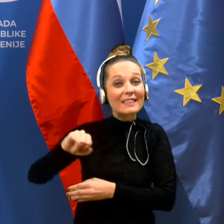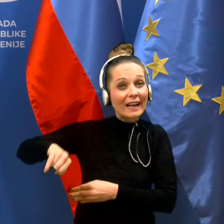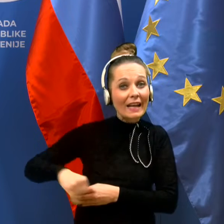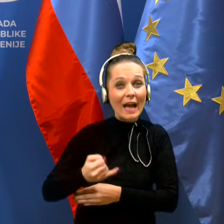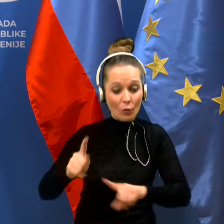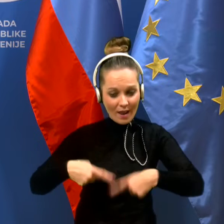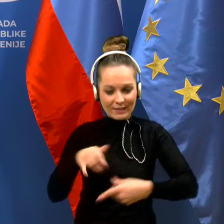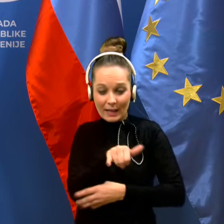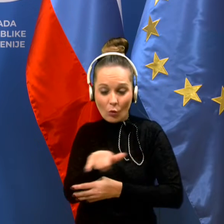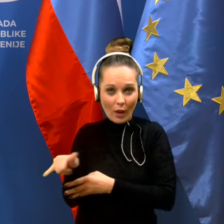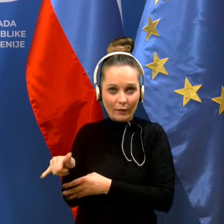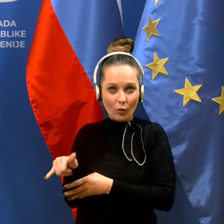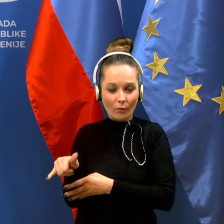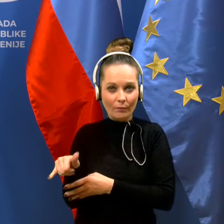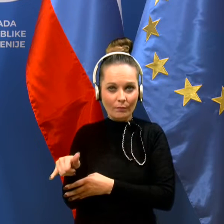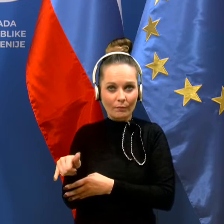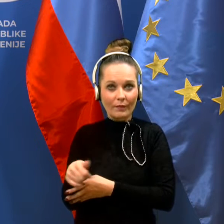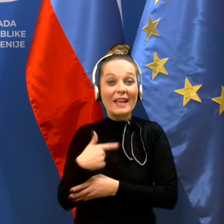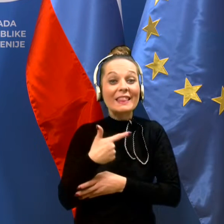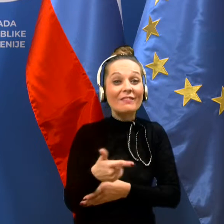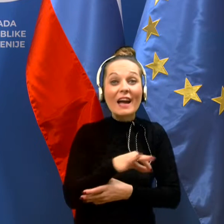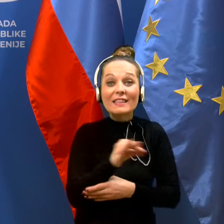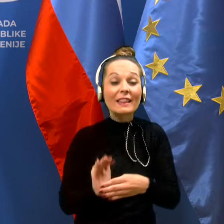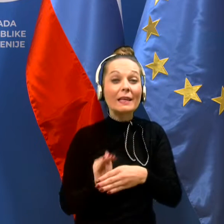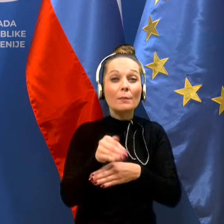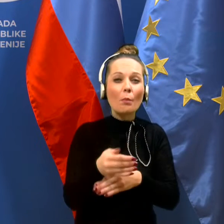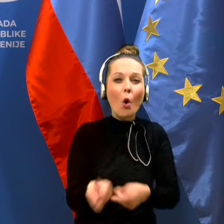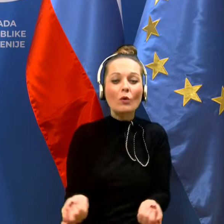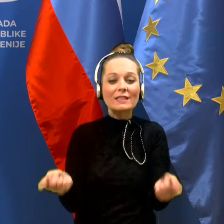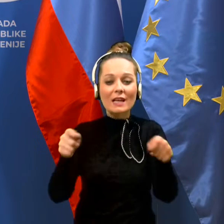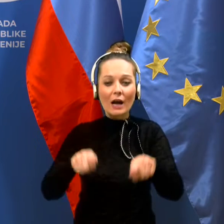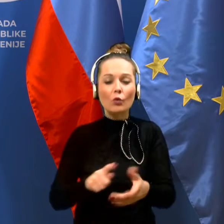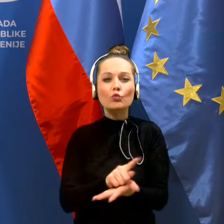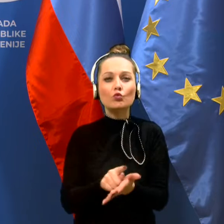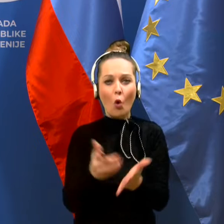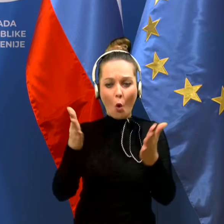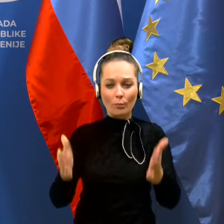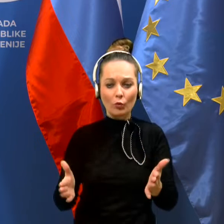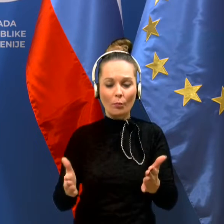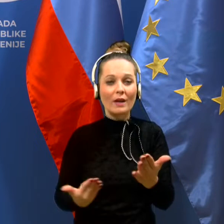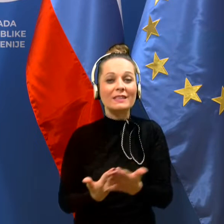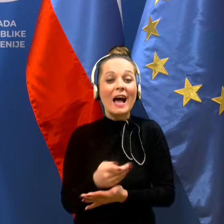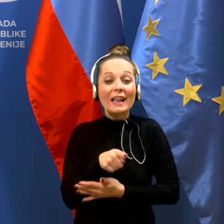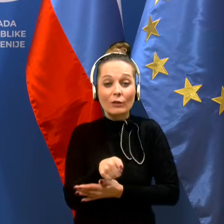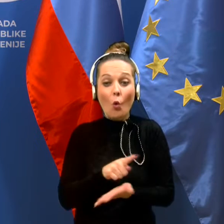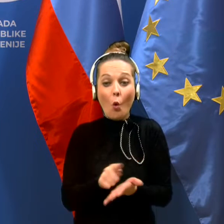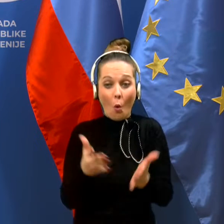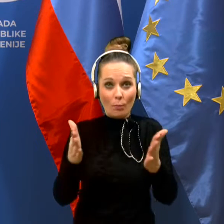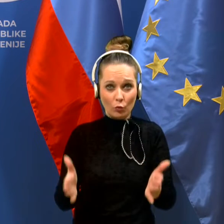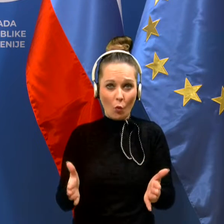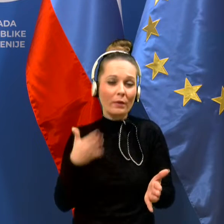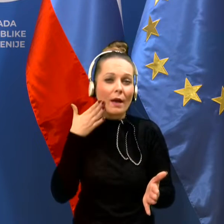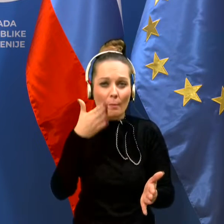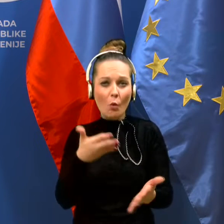To se pravi 20 dni po zaključku obdobja, za katerega